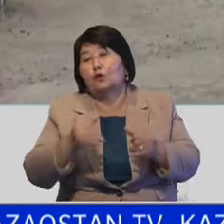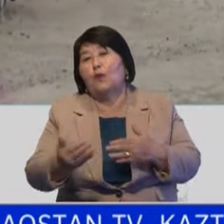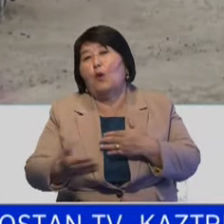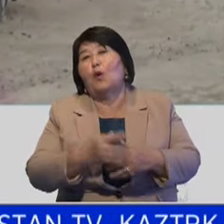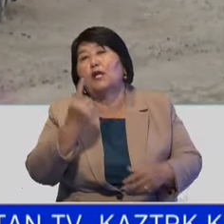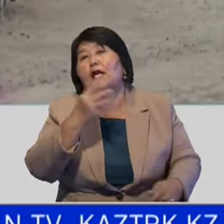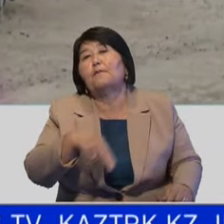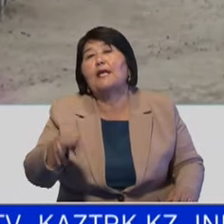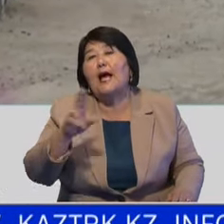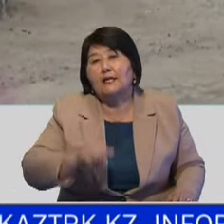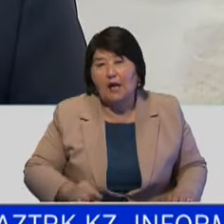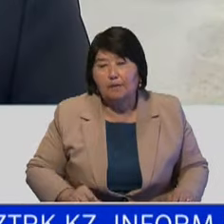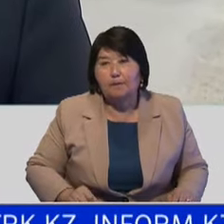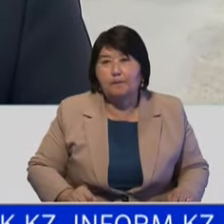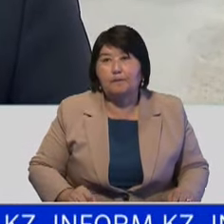около